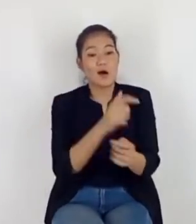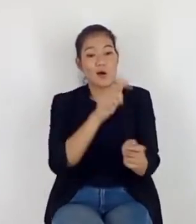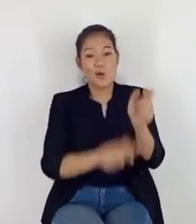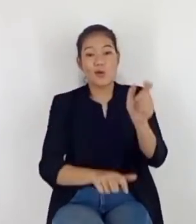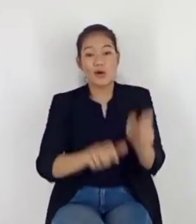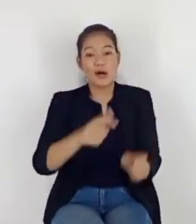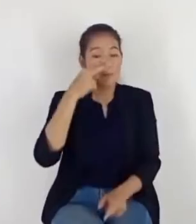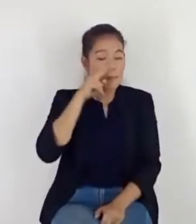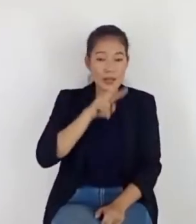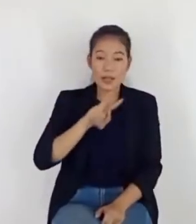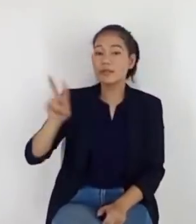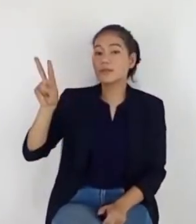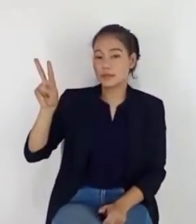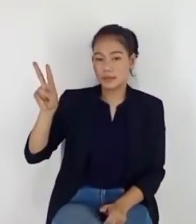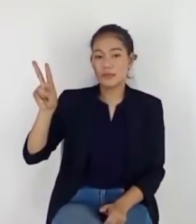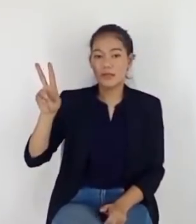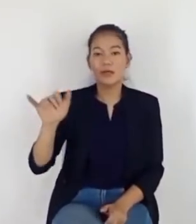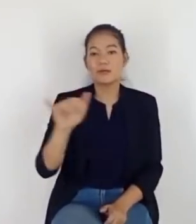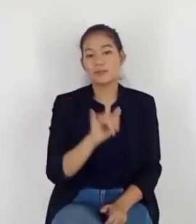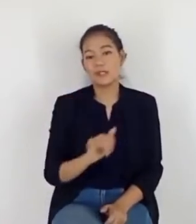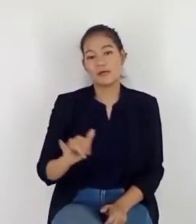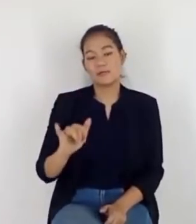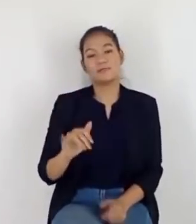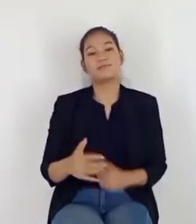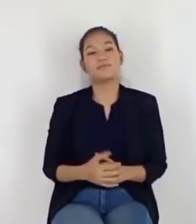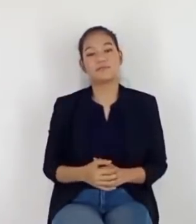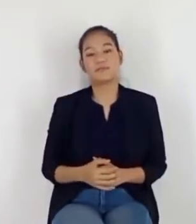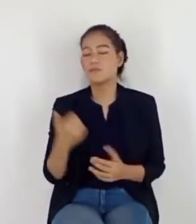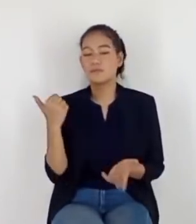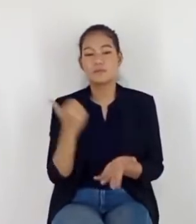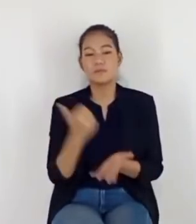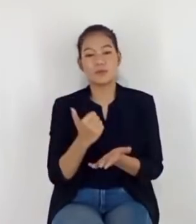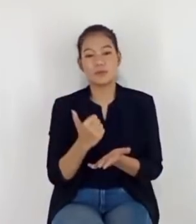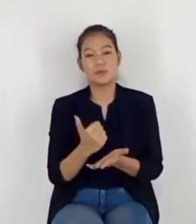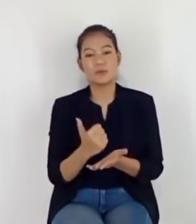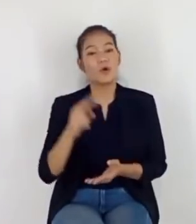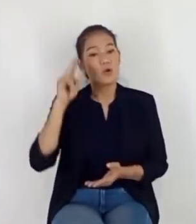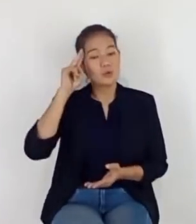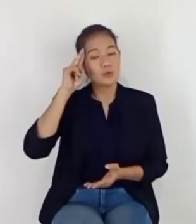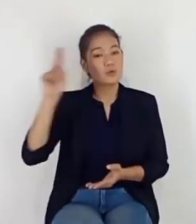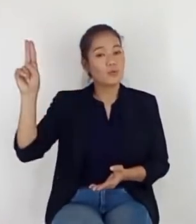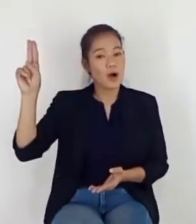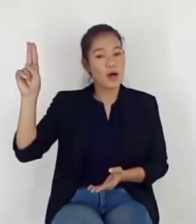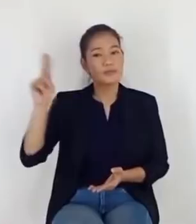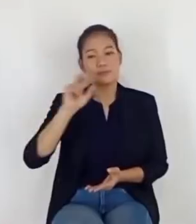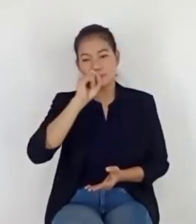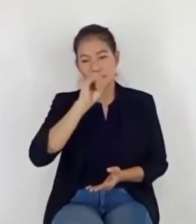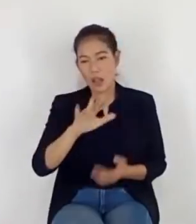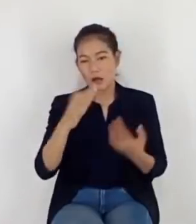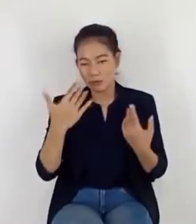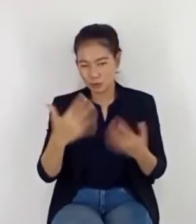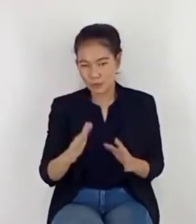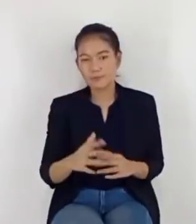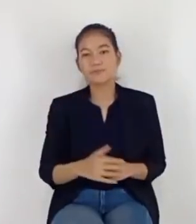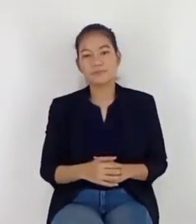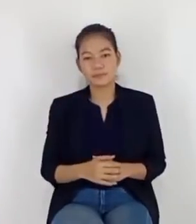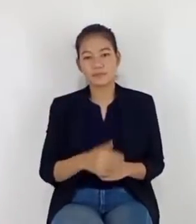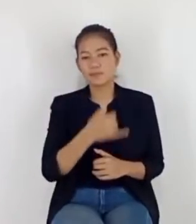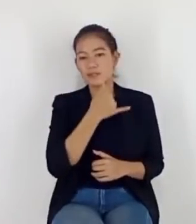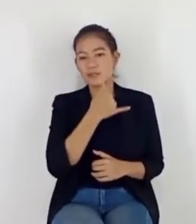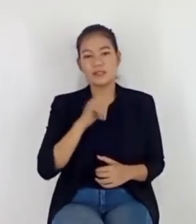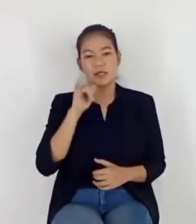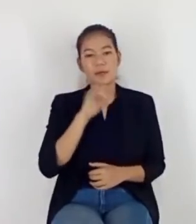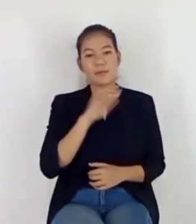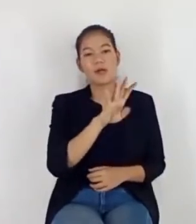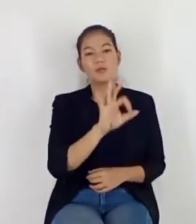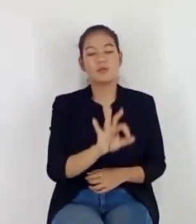akan melihatnya bersama-sama. Sungguh, Tuhan sendiri telah mengatakannya. Yesaya 40